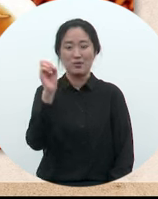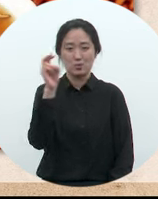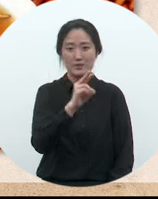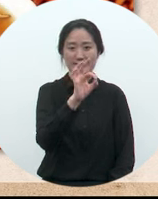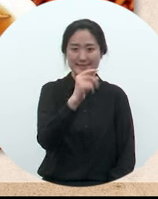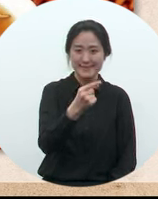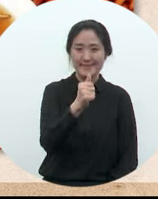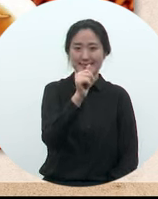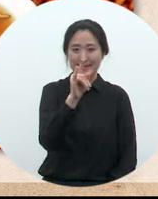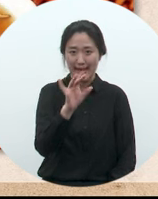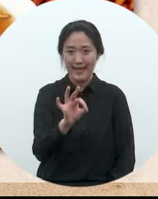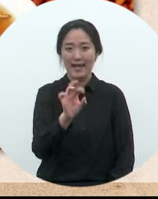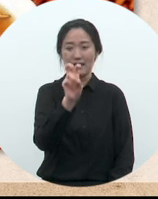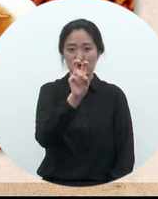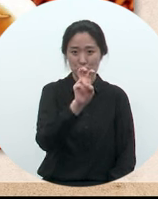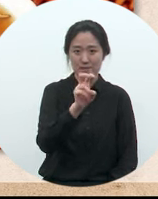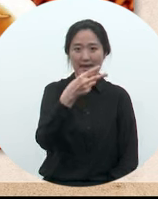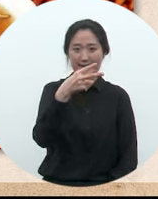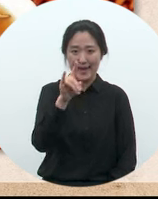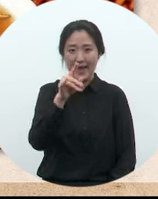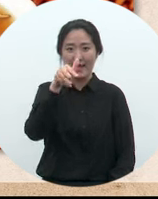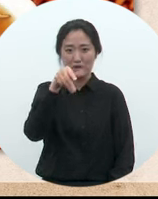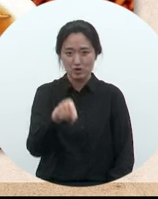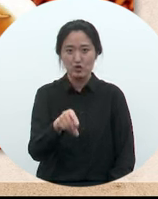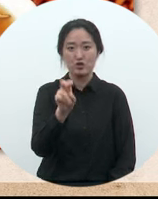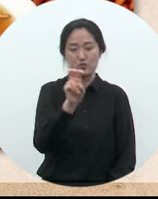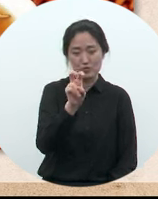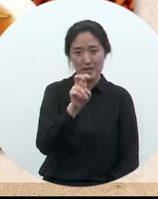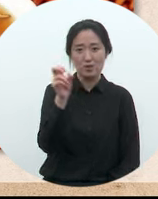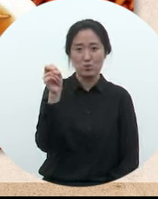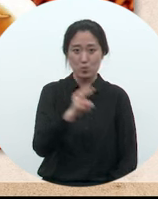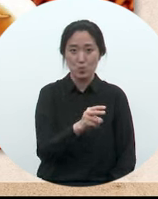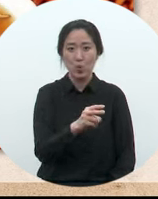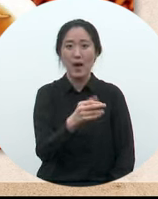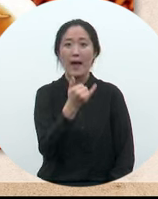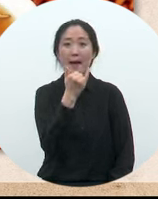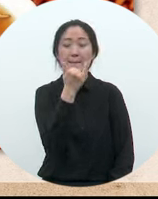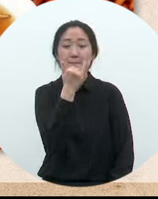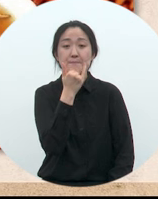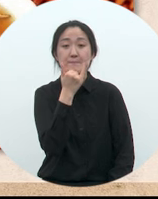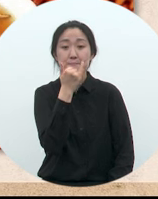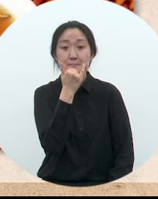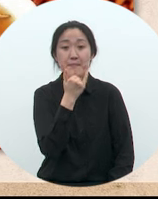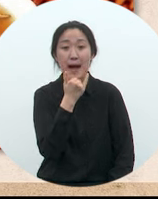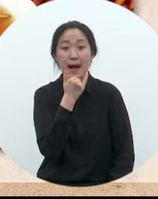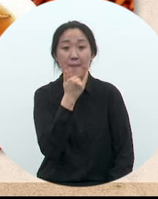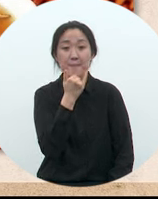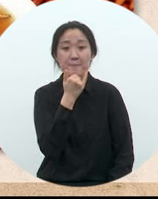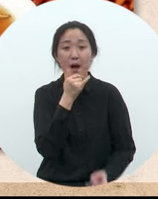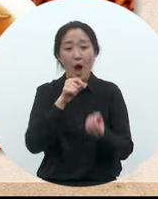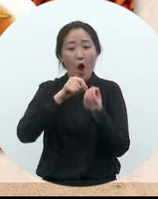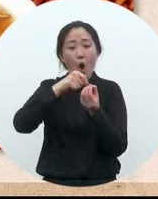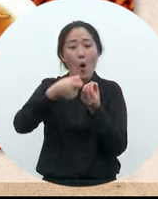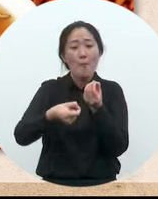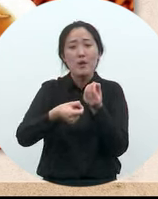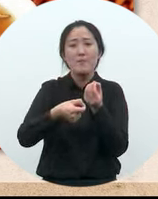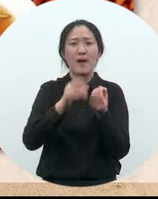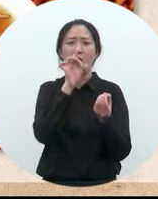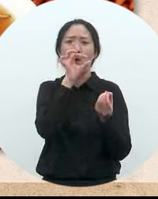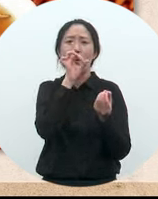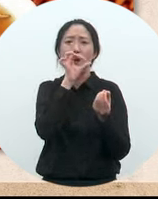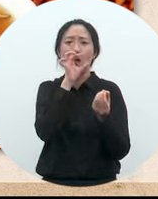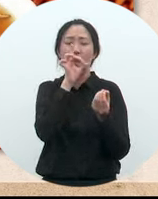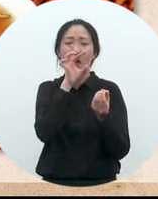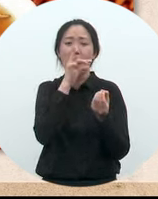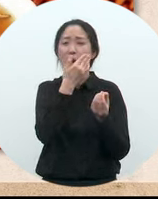10개에다가 은행 20개, 대추 20개, 속껍질이 있는 생밤 10개. 왜냐하면 속껍질을 벗기고 나면은